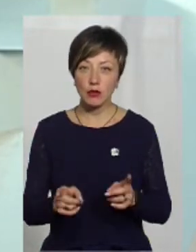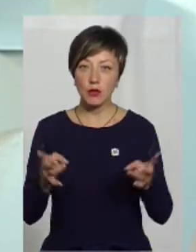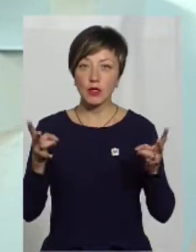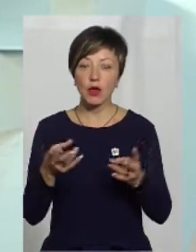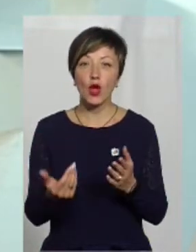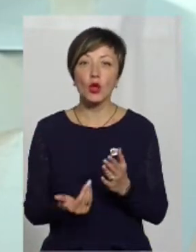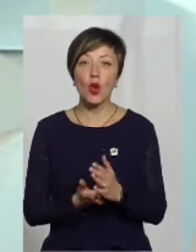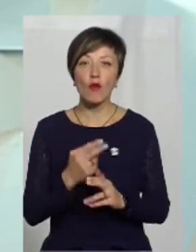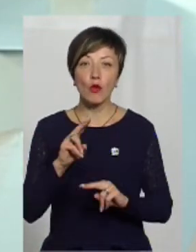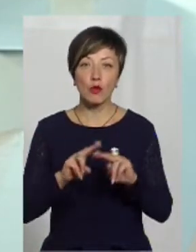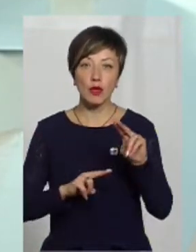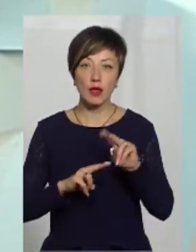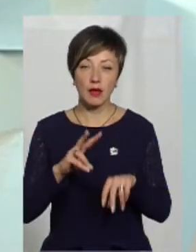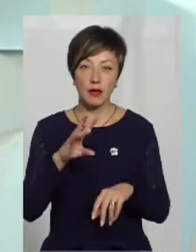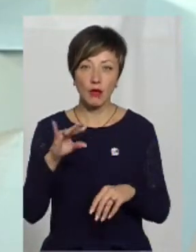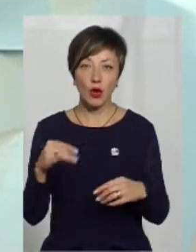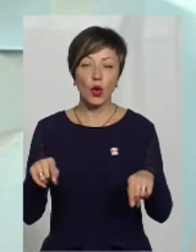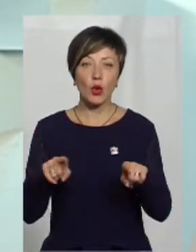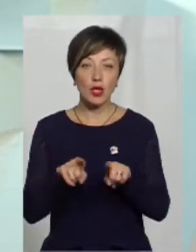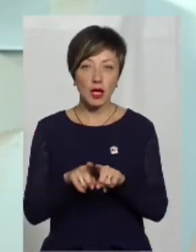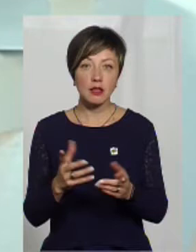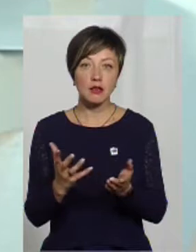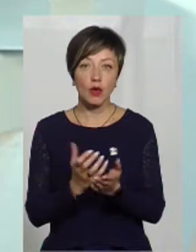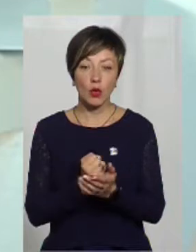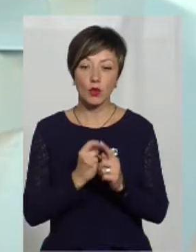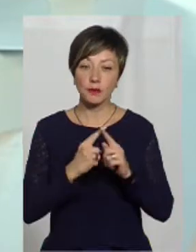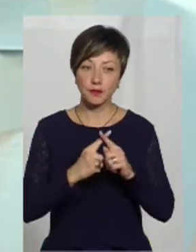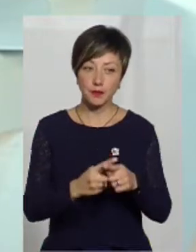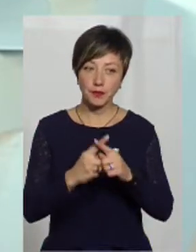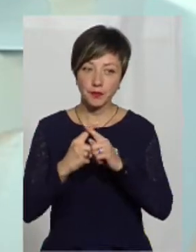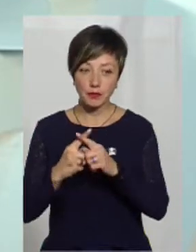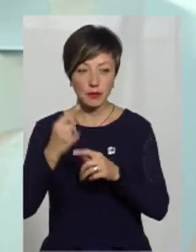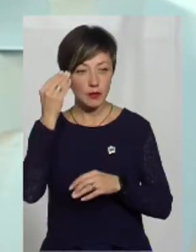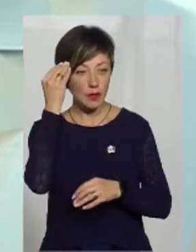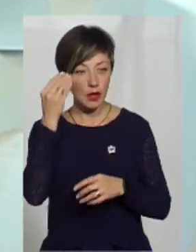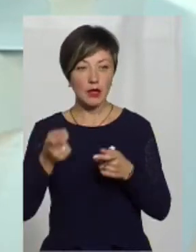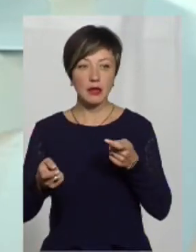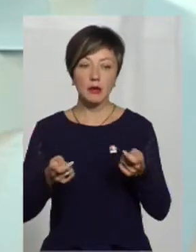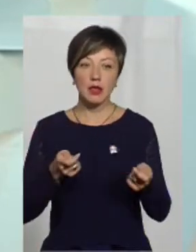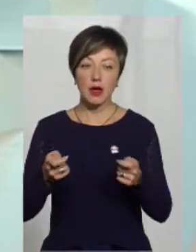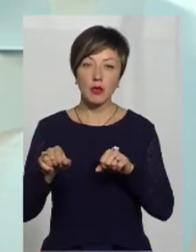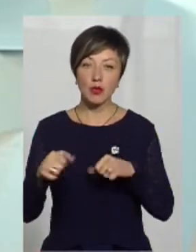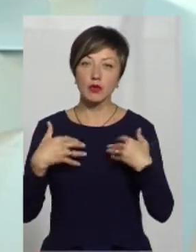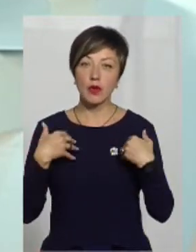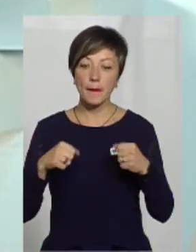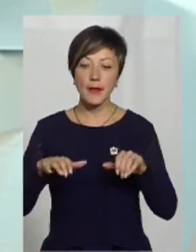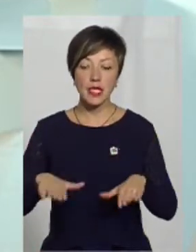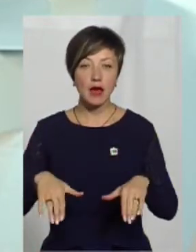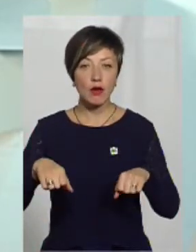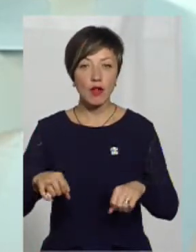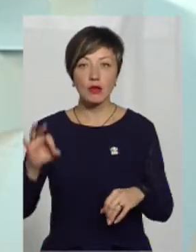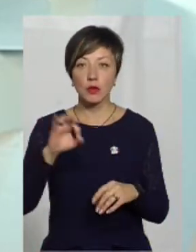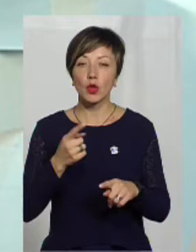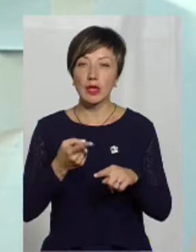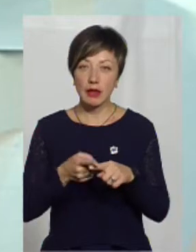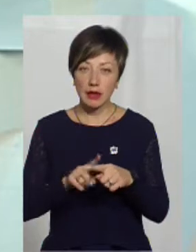нову будівлю. Значить, теж виходили консенсус, думка департаменту охорони здоров'я, місцевої влади про те, що